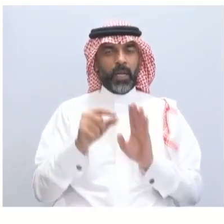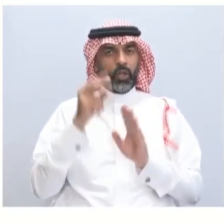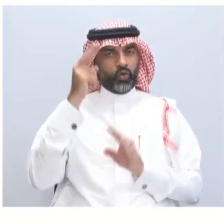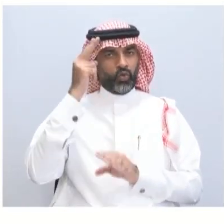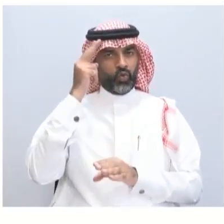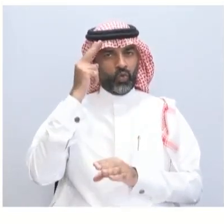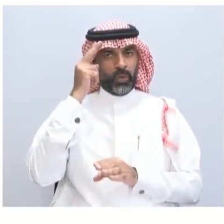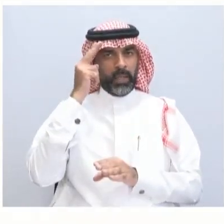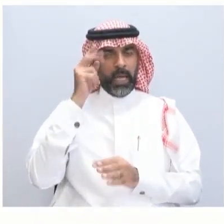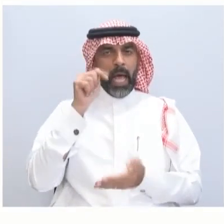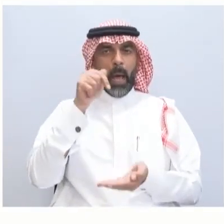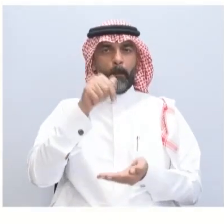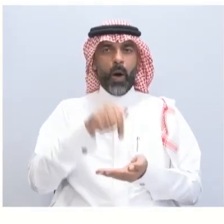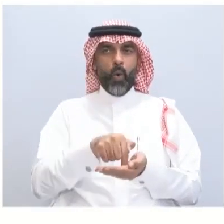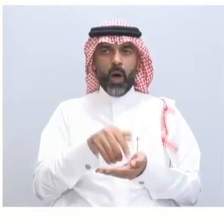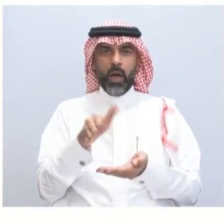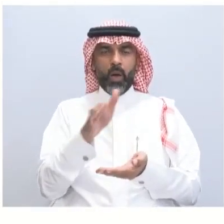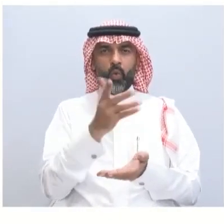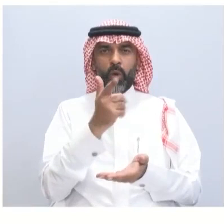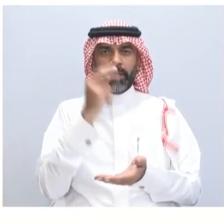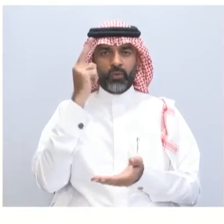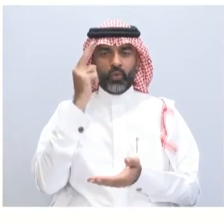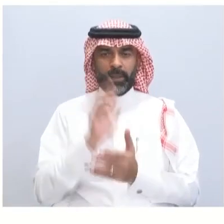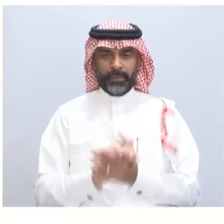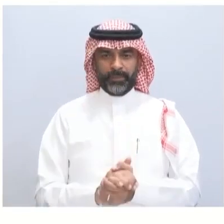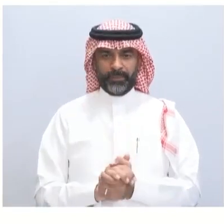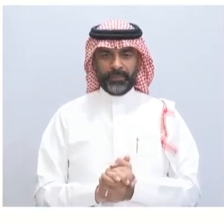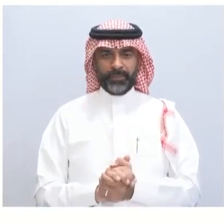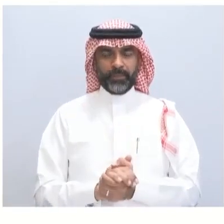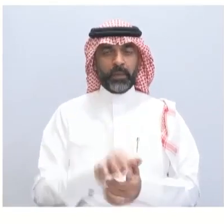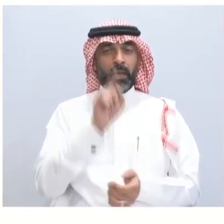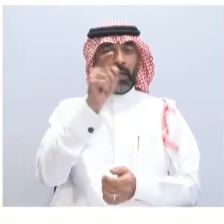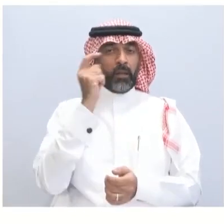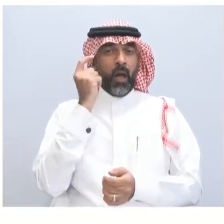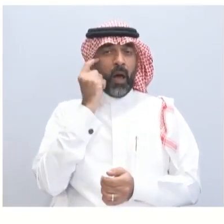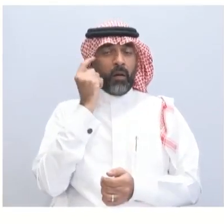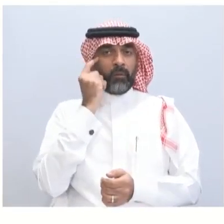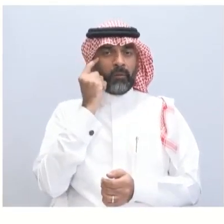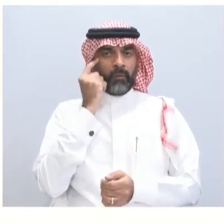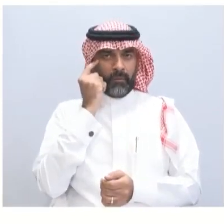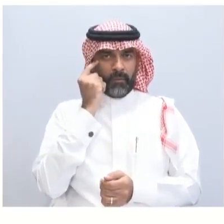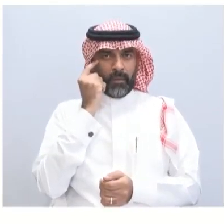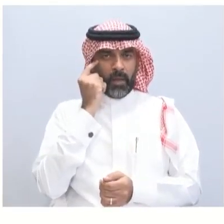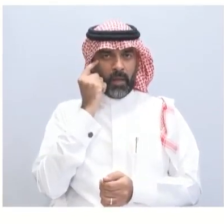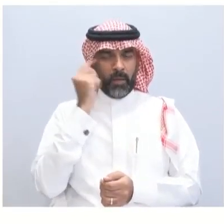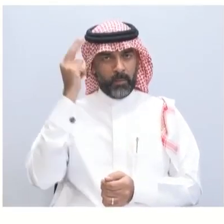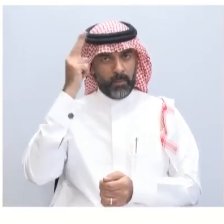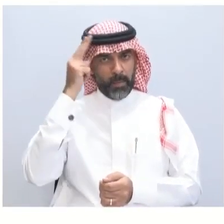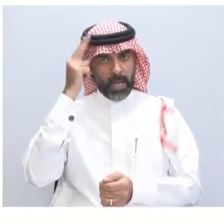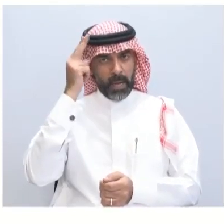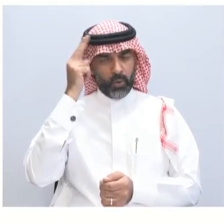الحضاري الموقع ابنائي وبناتي الطلاب كما تعلمون ان المملكه